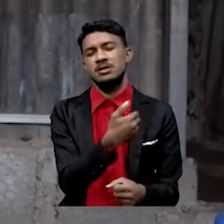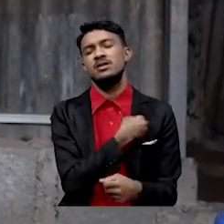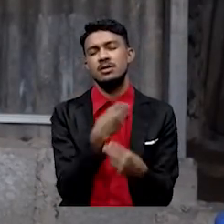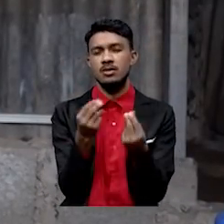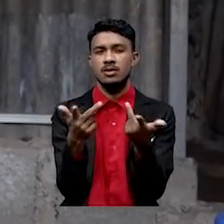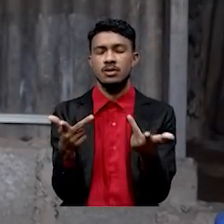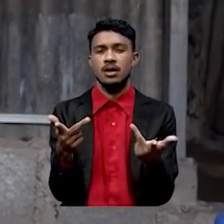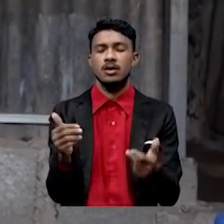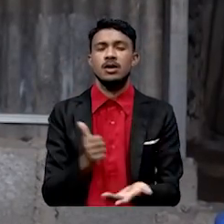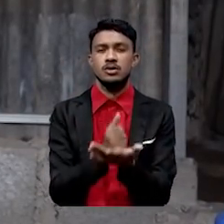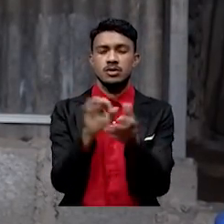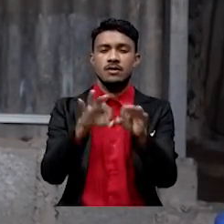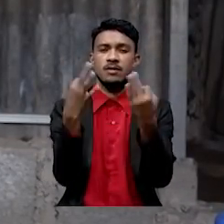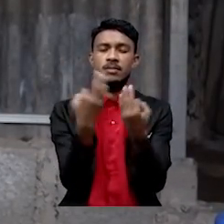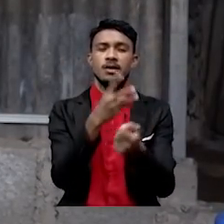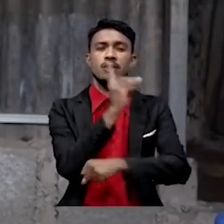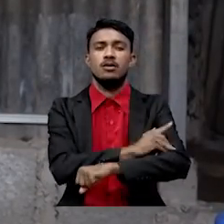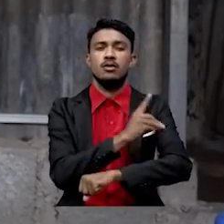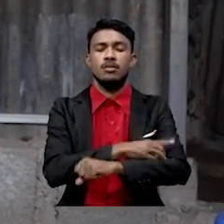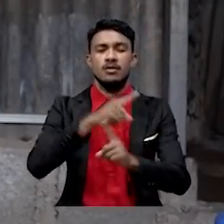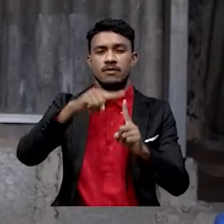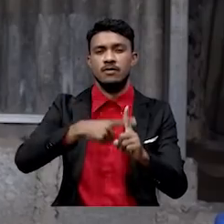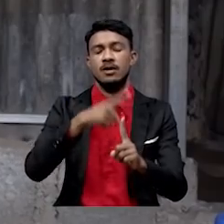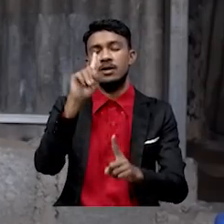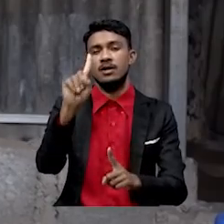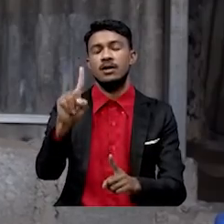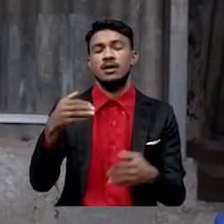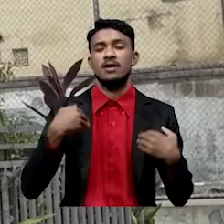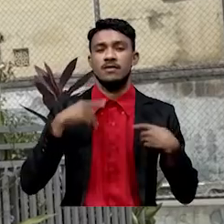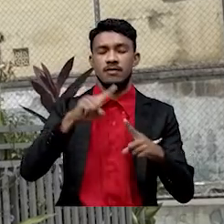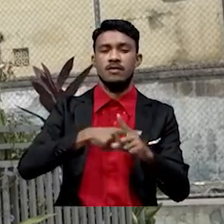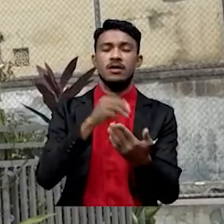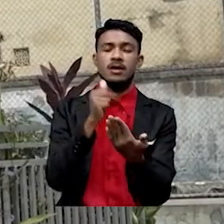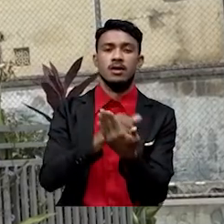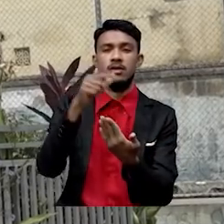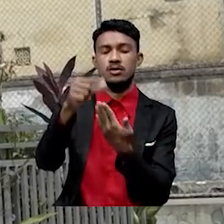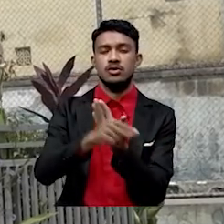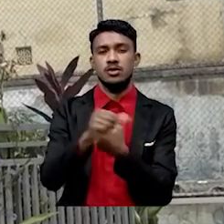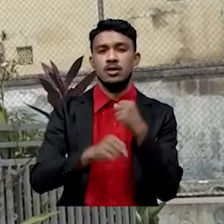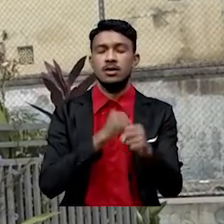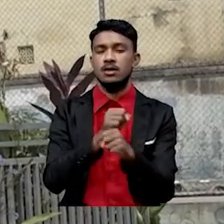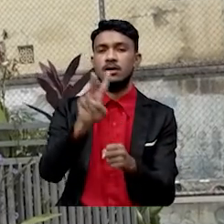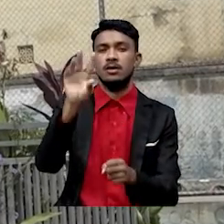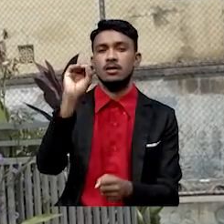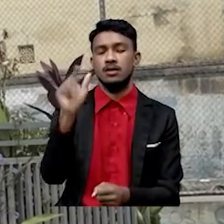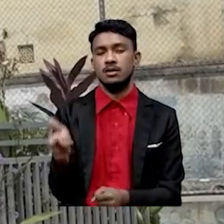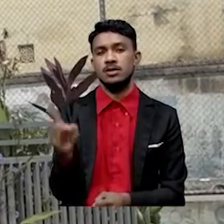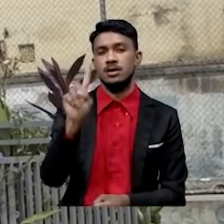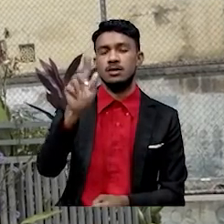lor loro ba fulang ida tang ne ia fulang agosto tinang riung rua rua nulu resing ida